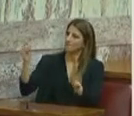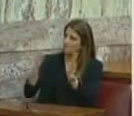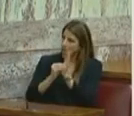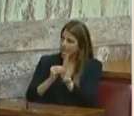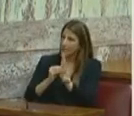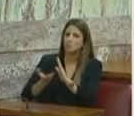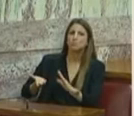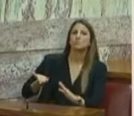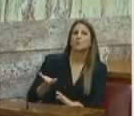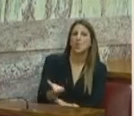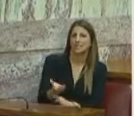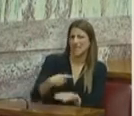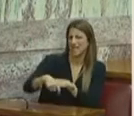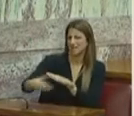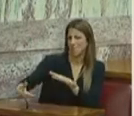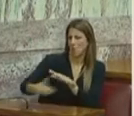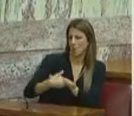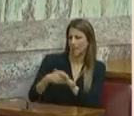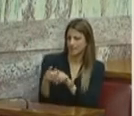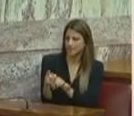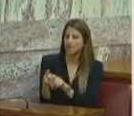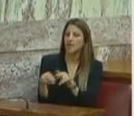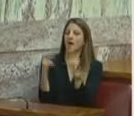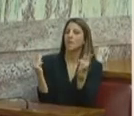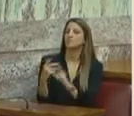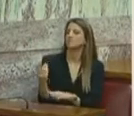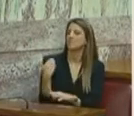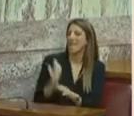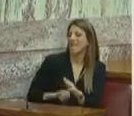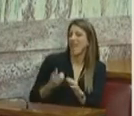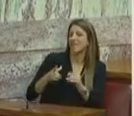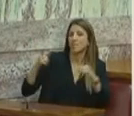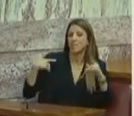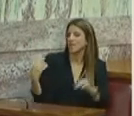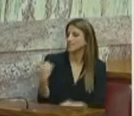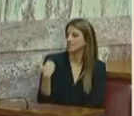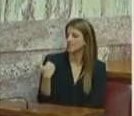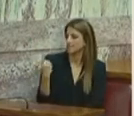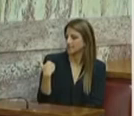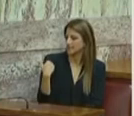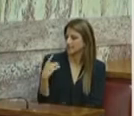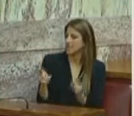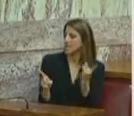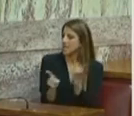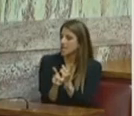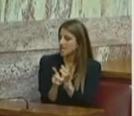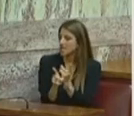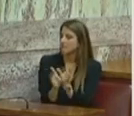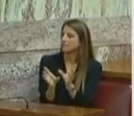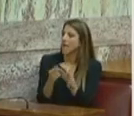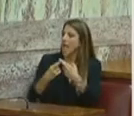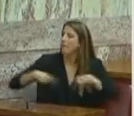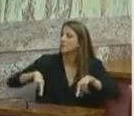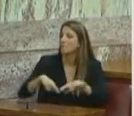της δικαιοσύνης ζήτησε η Νέα Δημοκρατία να γίνει ειδική κοινοβουλευτική επιτροπή